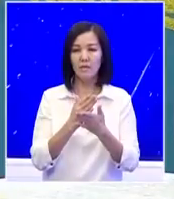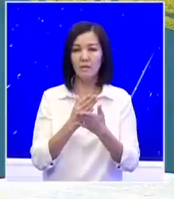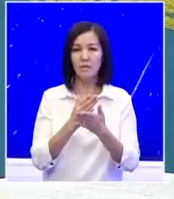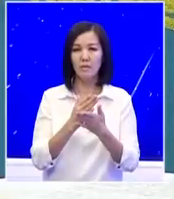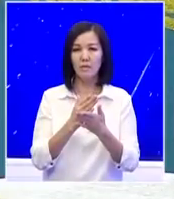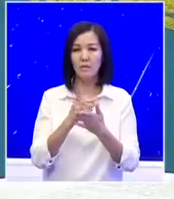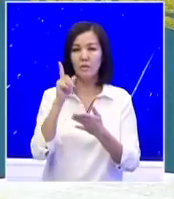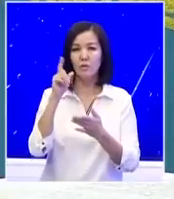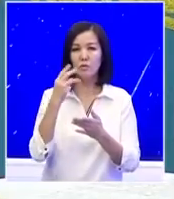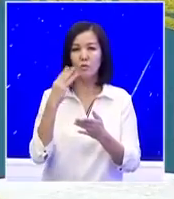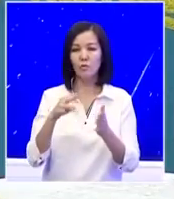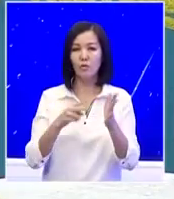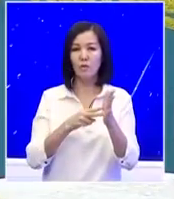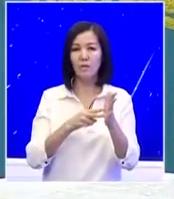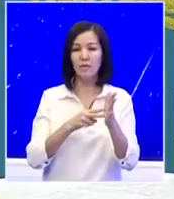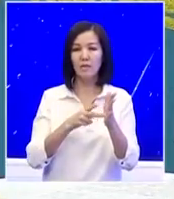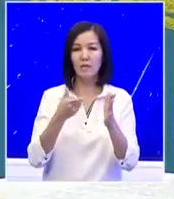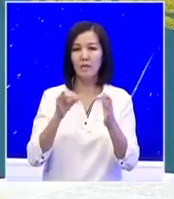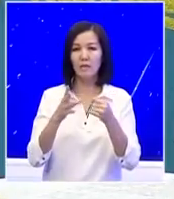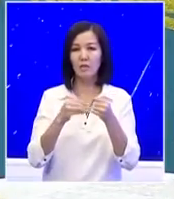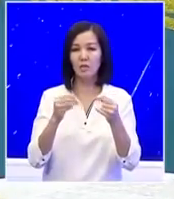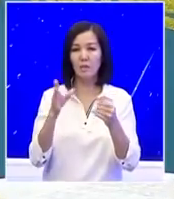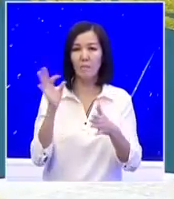137 тысяч гектаров мы должны в оборот